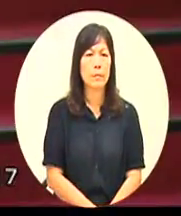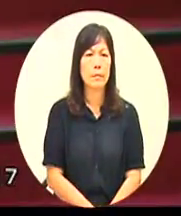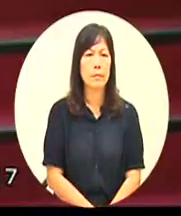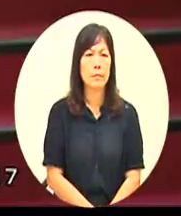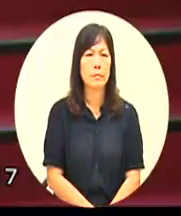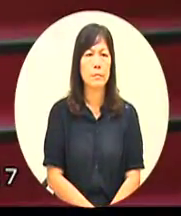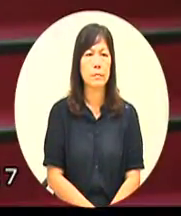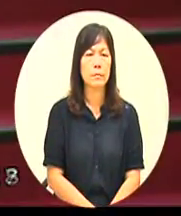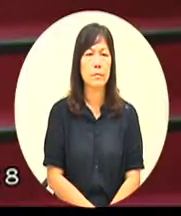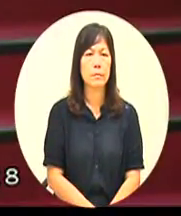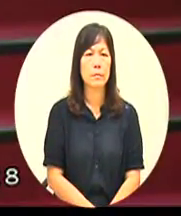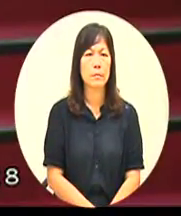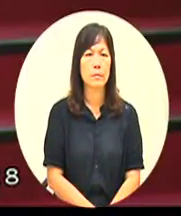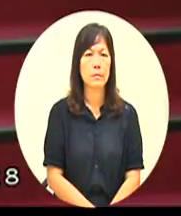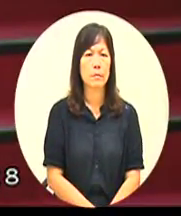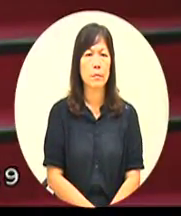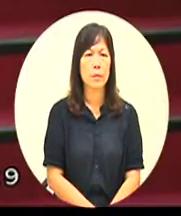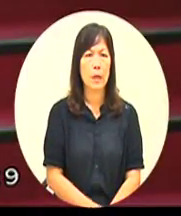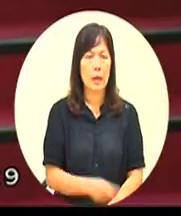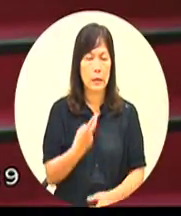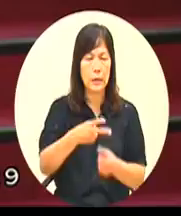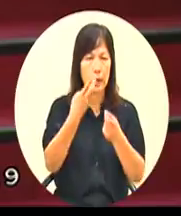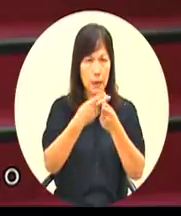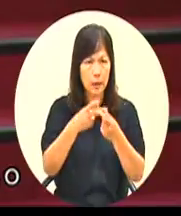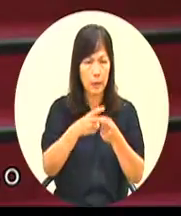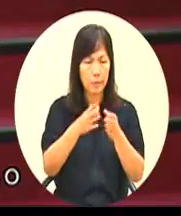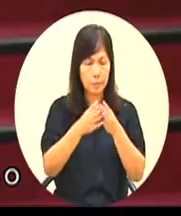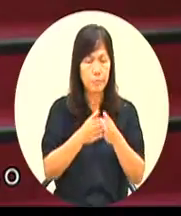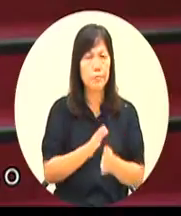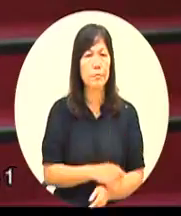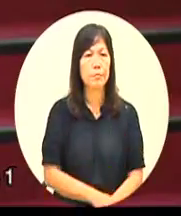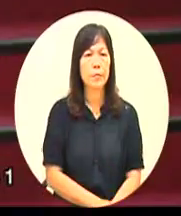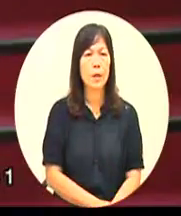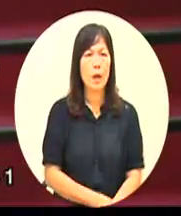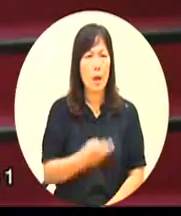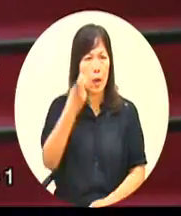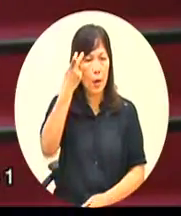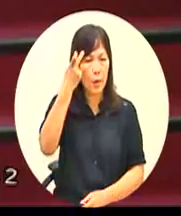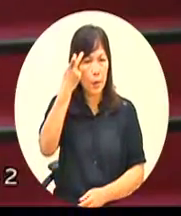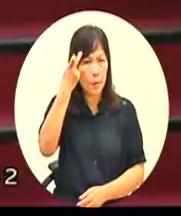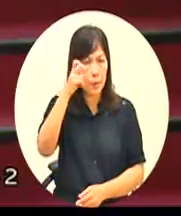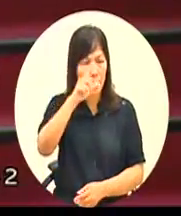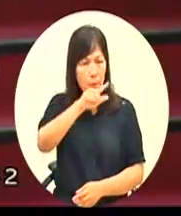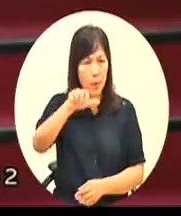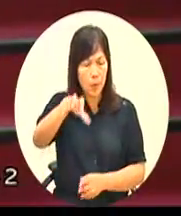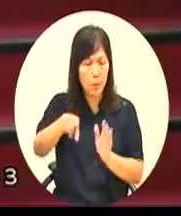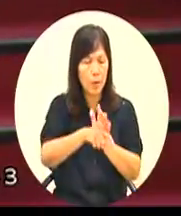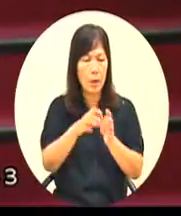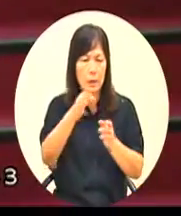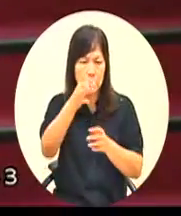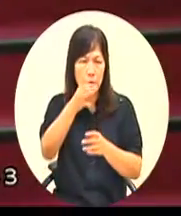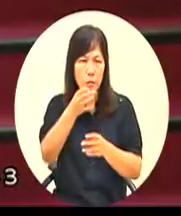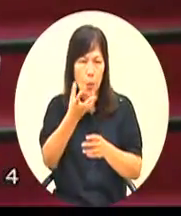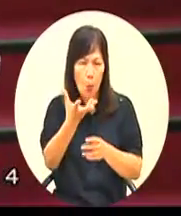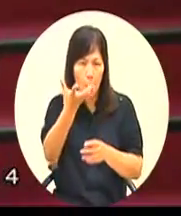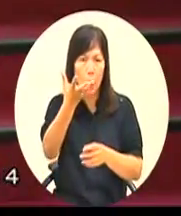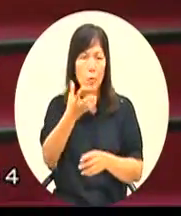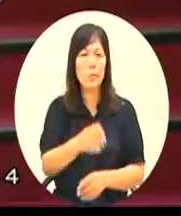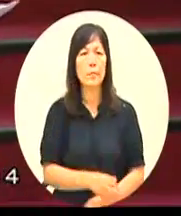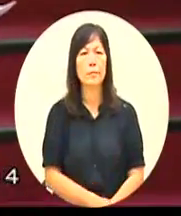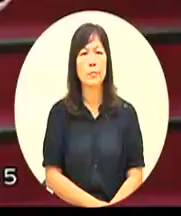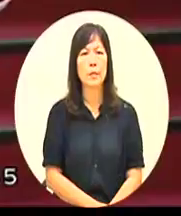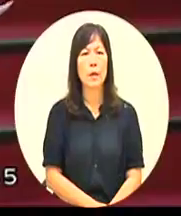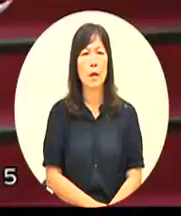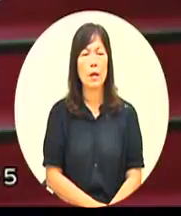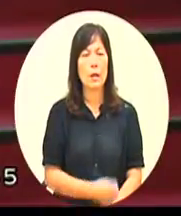博物馆， 再给两分钟。 好，因为原住民族博物馆它的预算非常的多，那么也可能